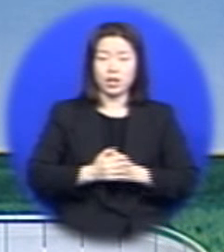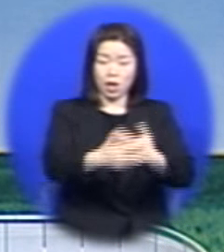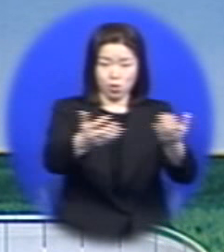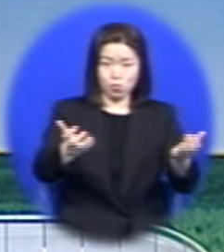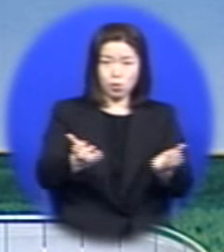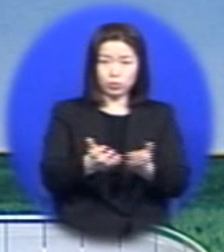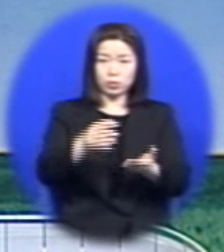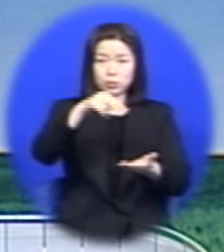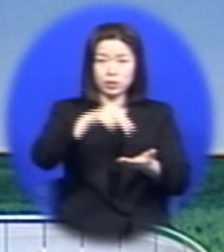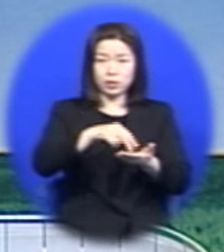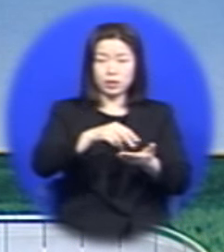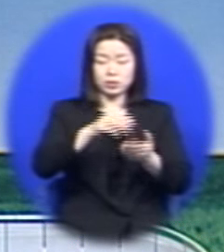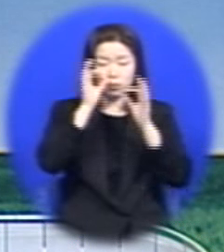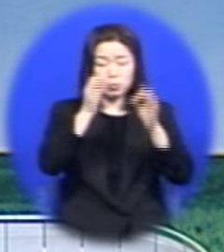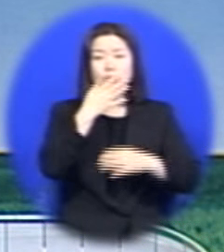공동체에서 보여주는 거예요.